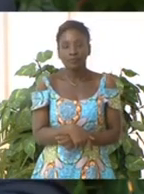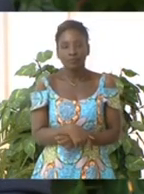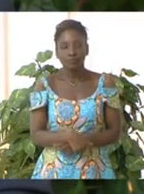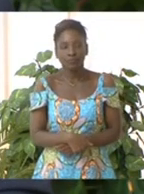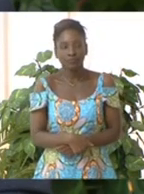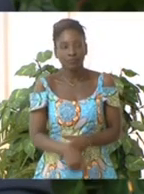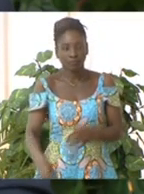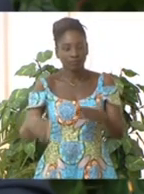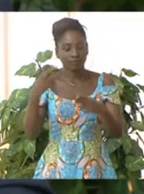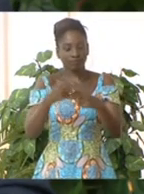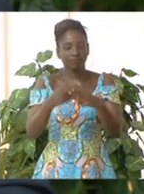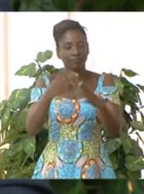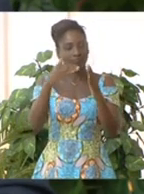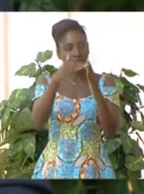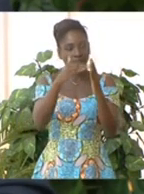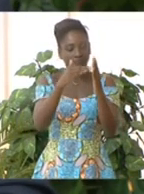inscrit